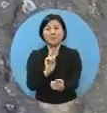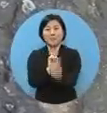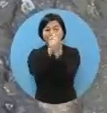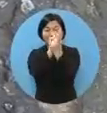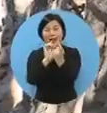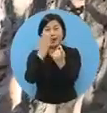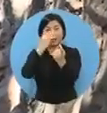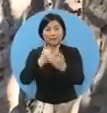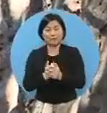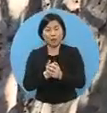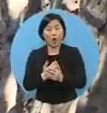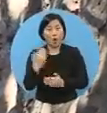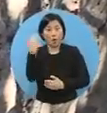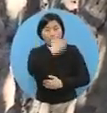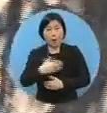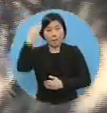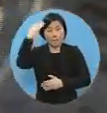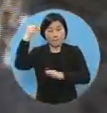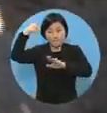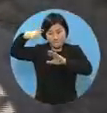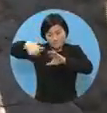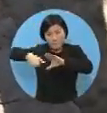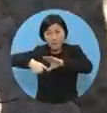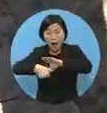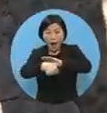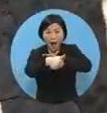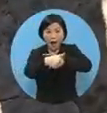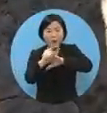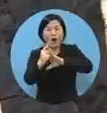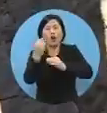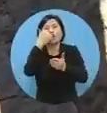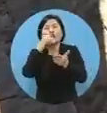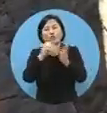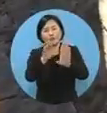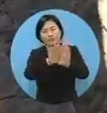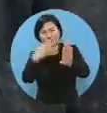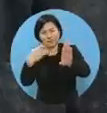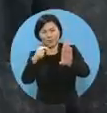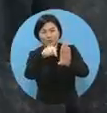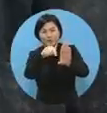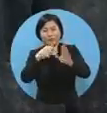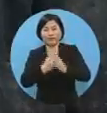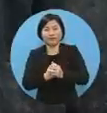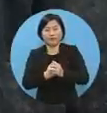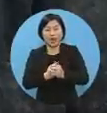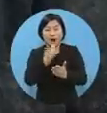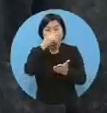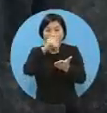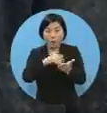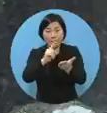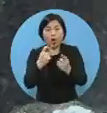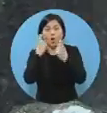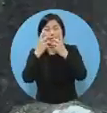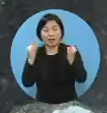반깁니다. 몸을 낮추고 머리를 숙여야만 지날 수 있는 성문입니다. 바위에는 여행객들이